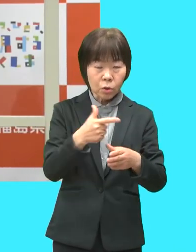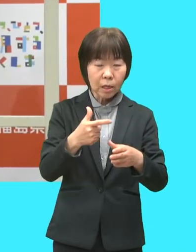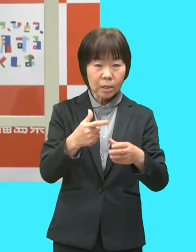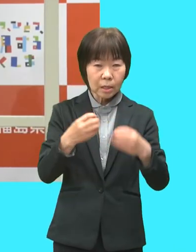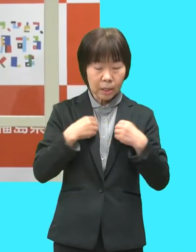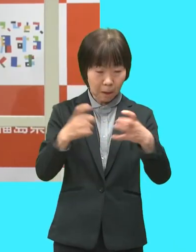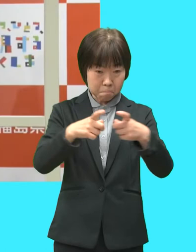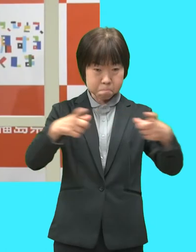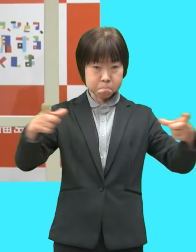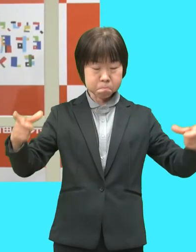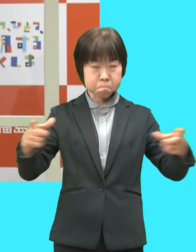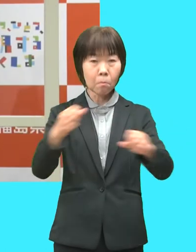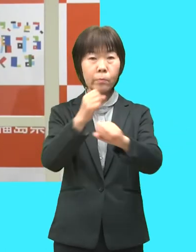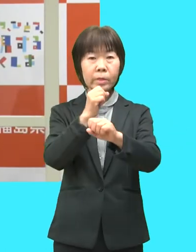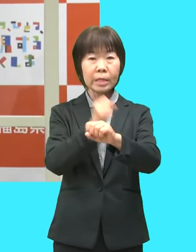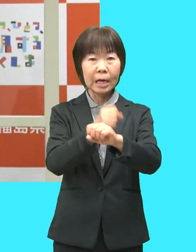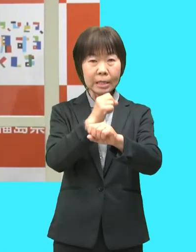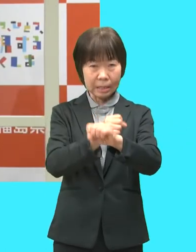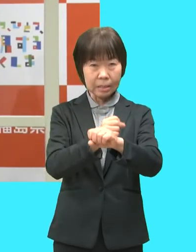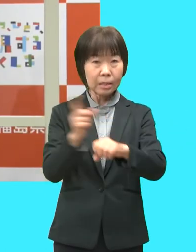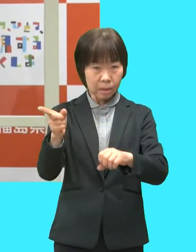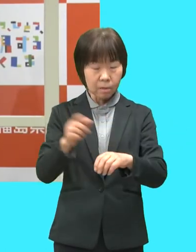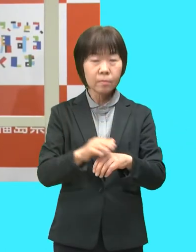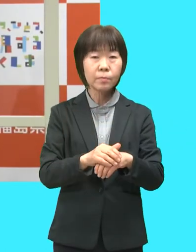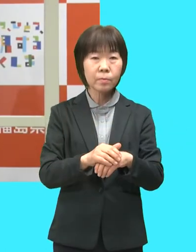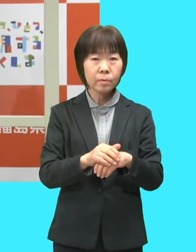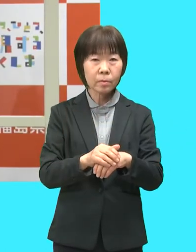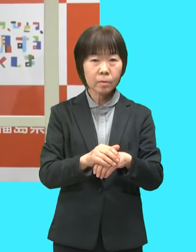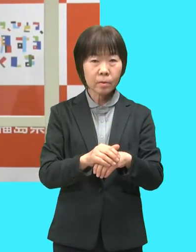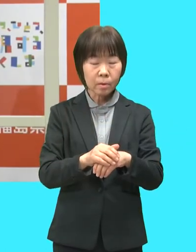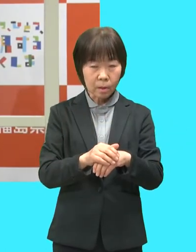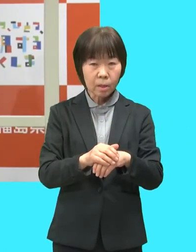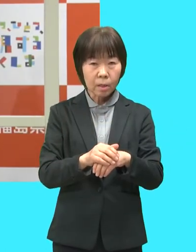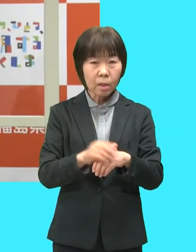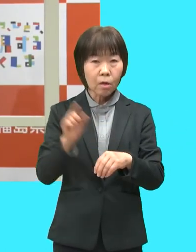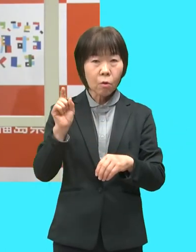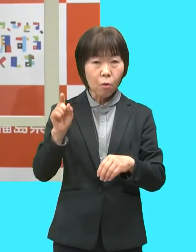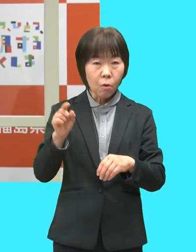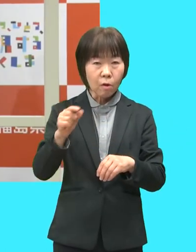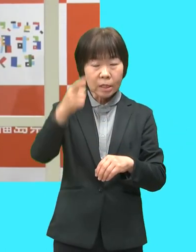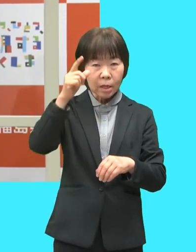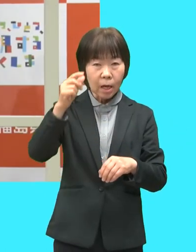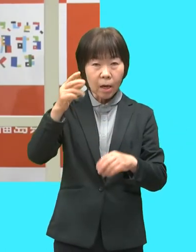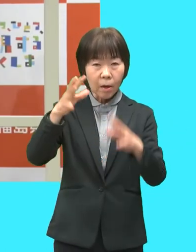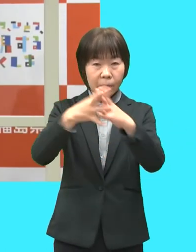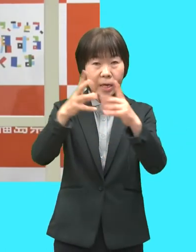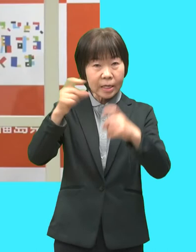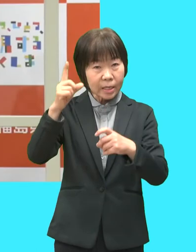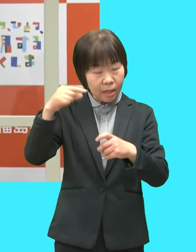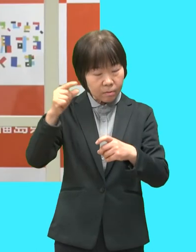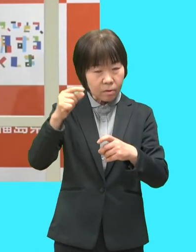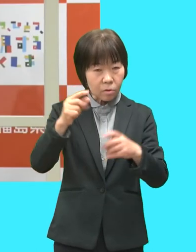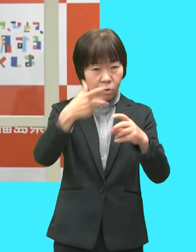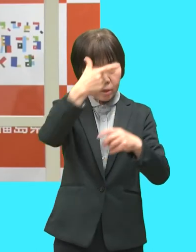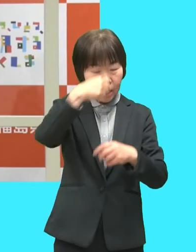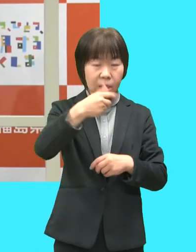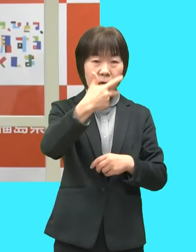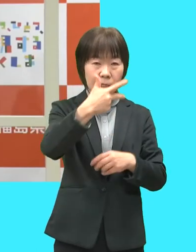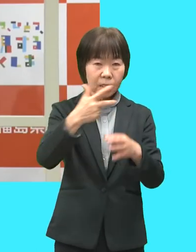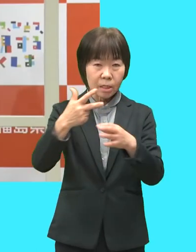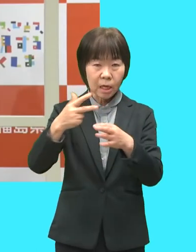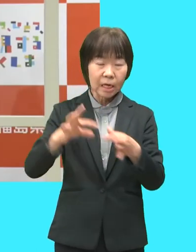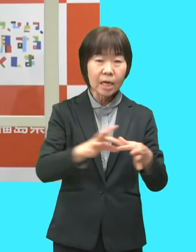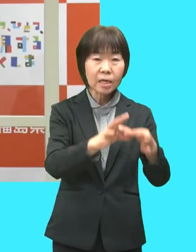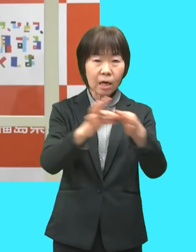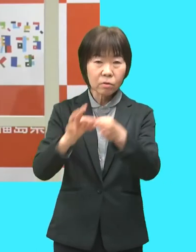して大変ご苦労されておられます。そういう中で宮城県仙台市等が連携をしまして独自の緊急